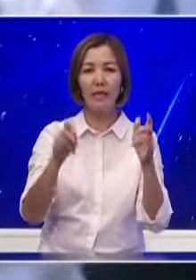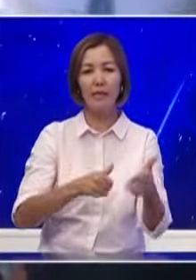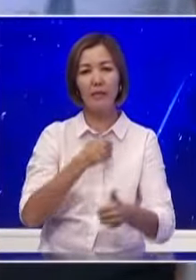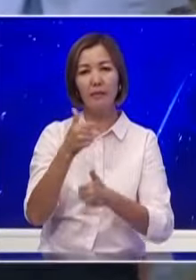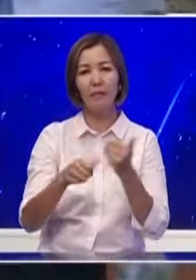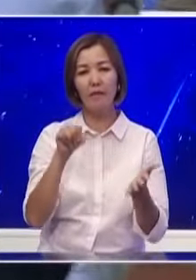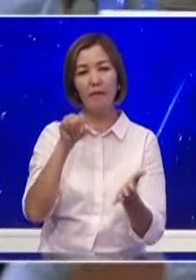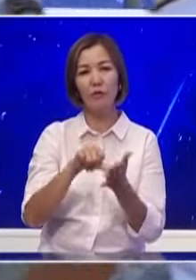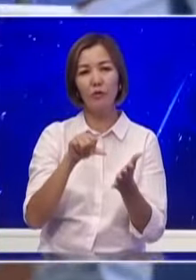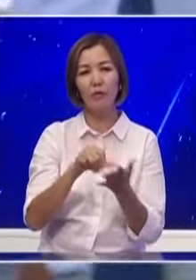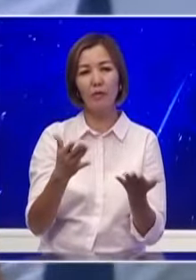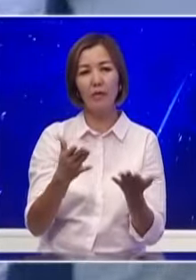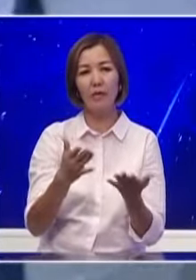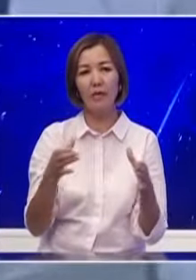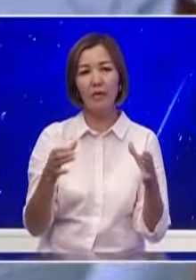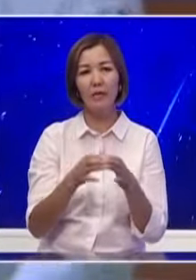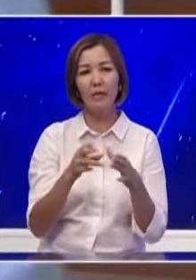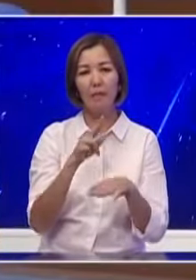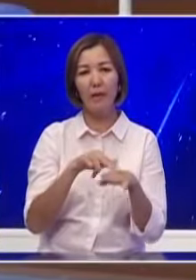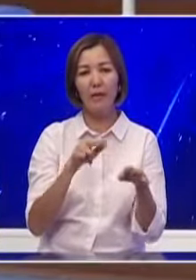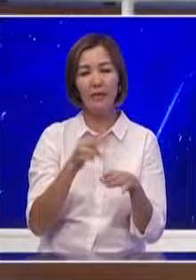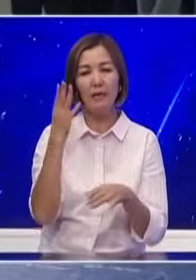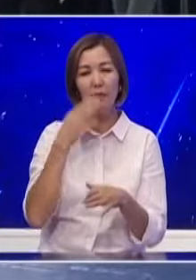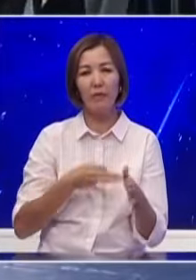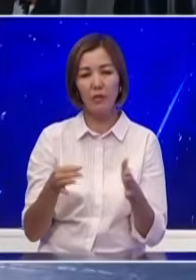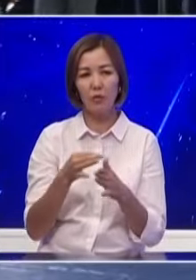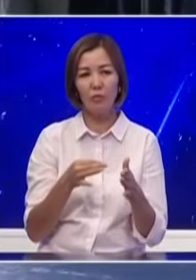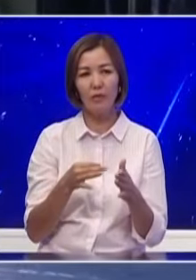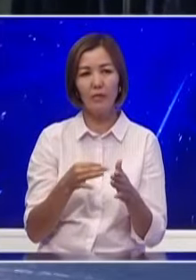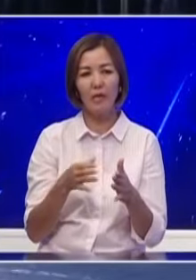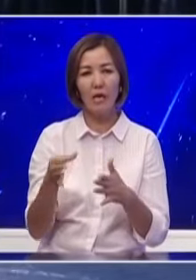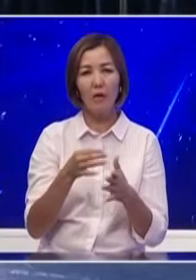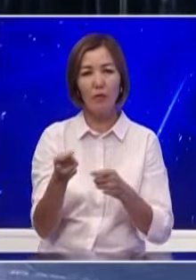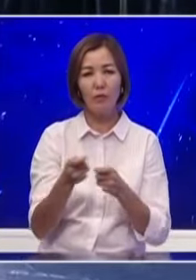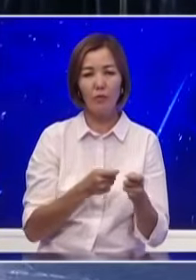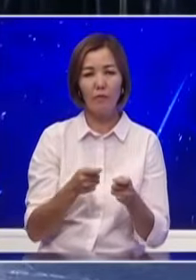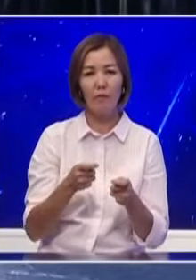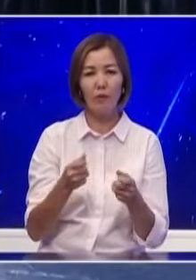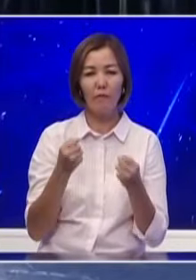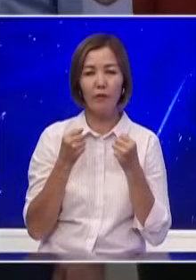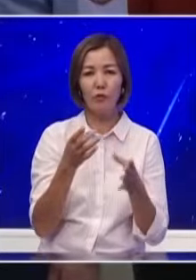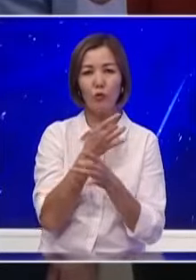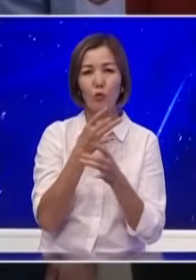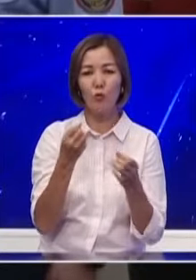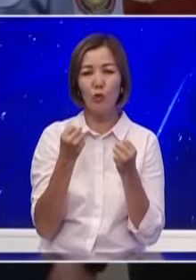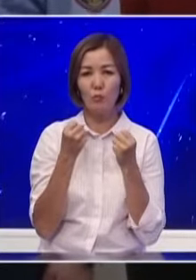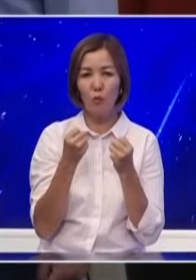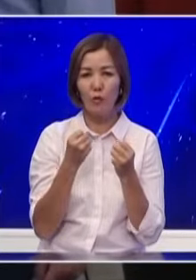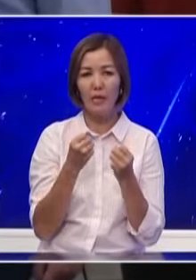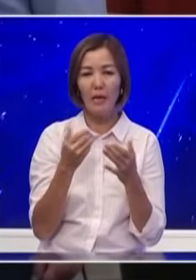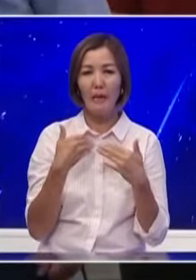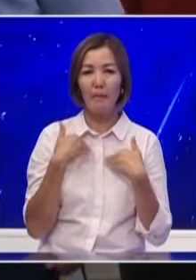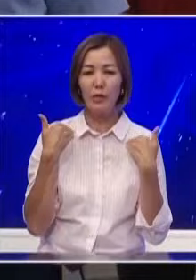соревнований выступили представители департамента полиции Алматинской области и областного управления физической культуры и спорта. Они